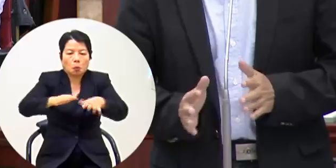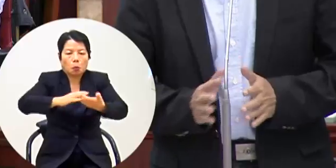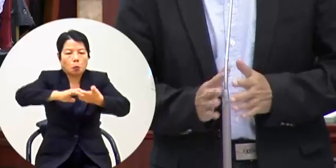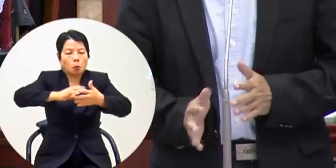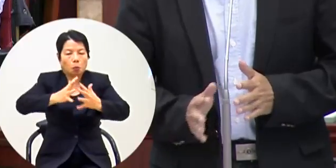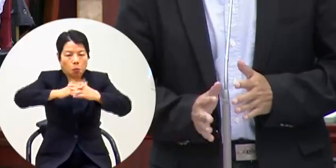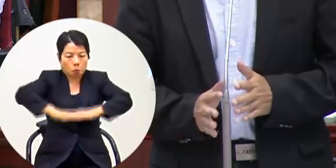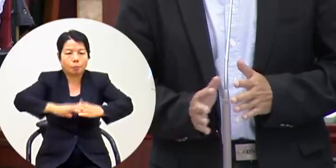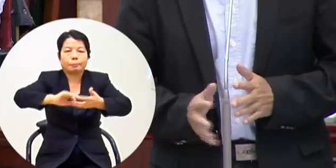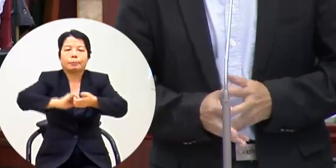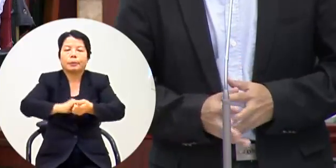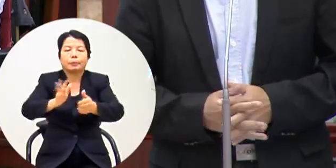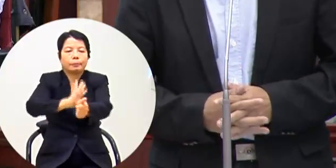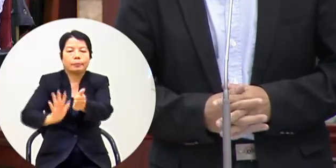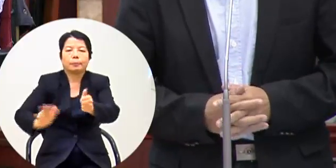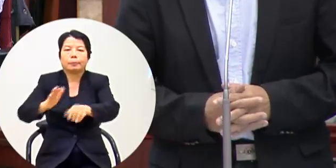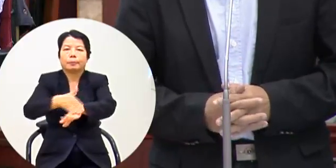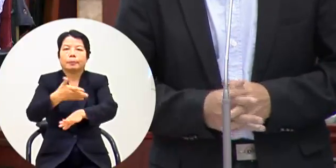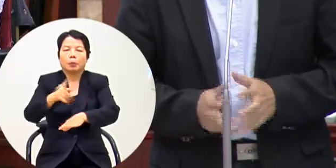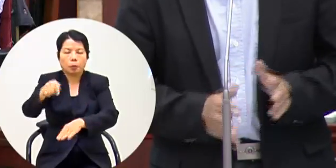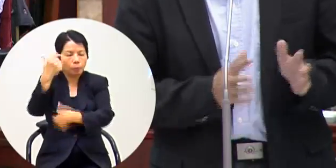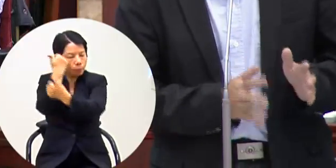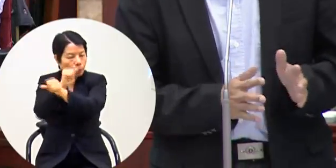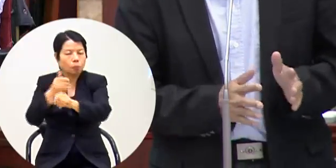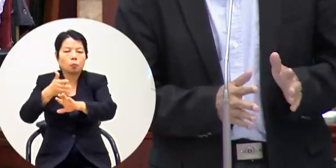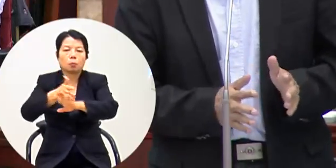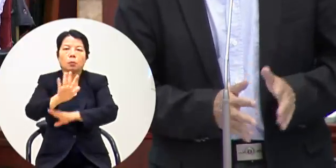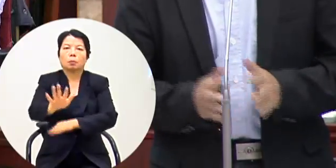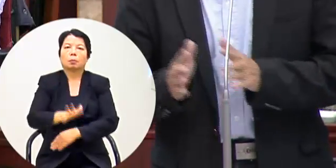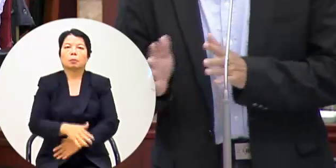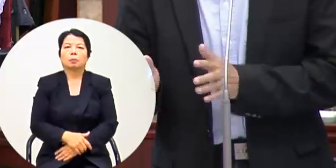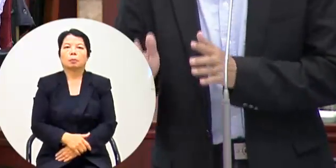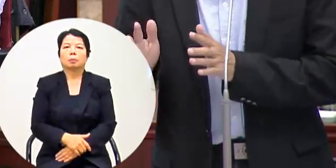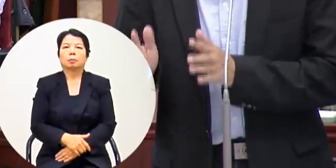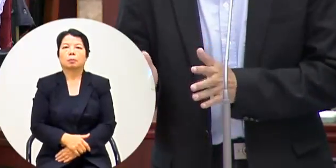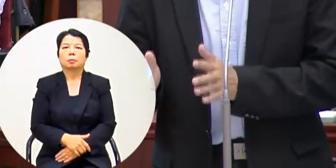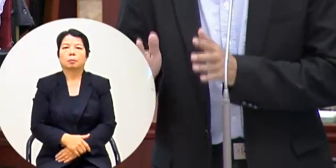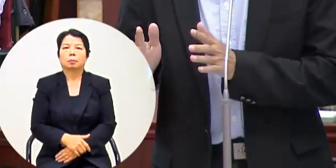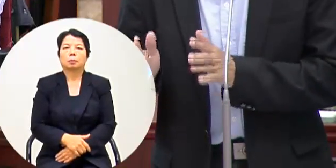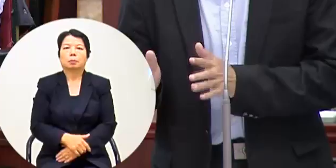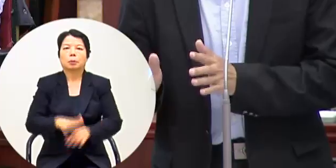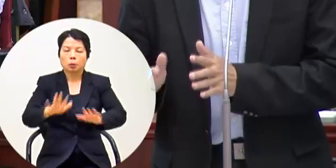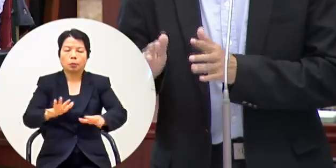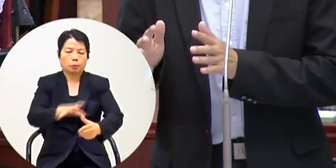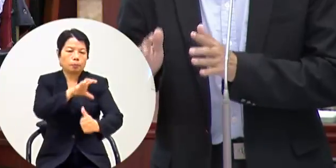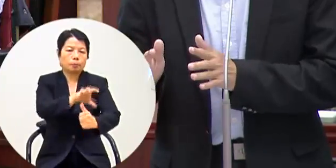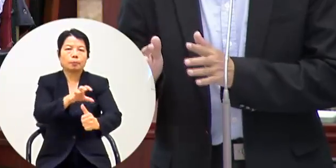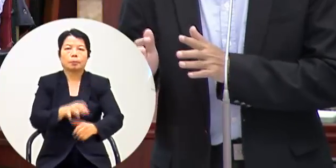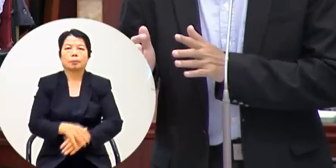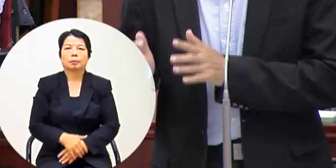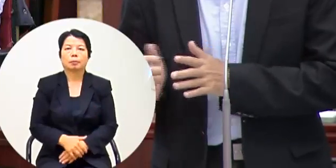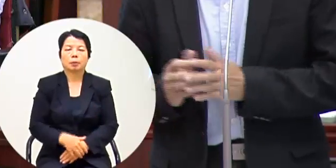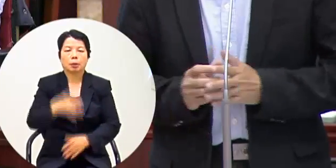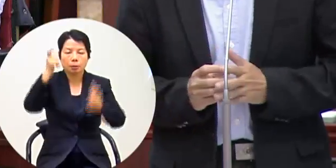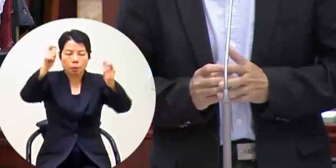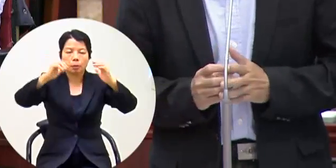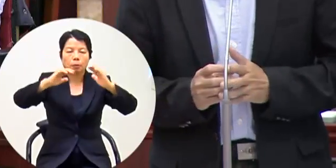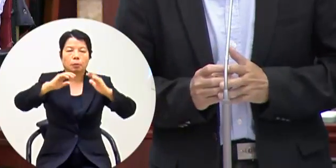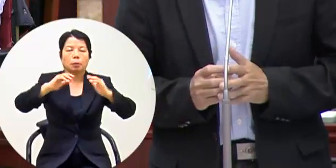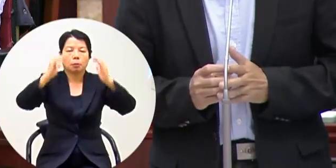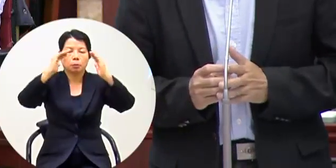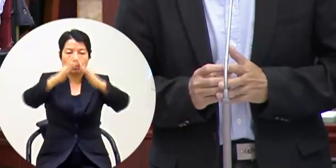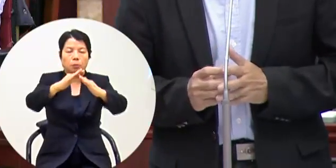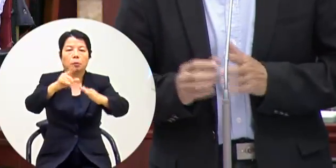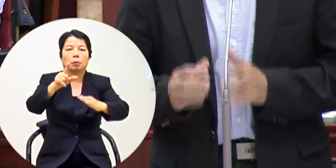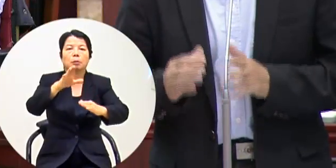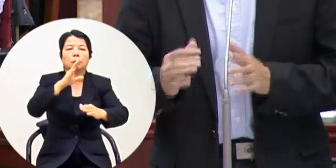有考量过，我们有考量过这个问题，所以我们限制它。高雄的空气品质比较差，是在冬天、春天这个